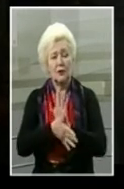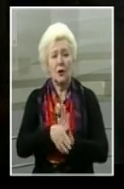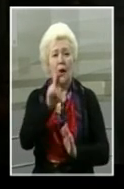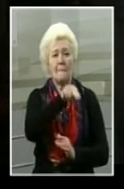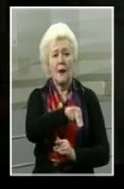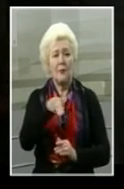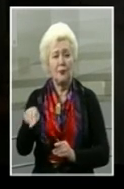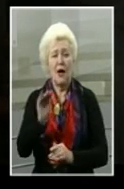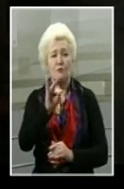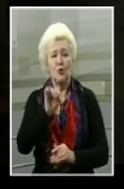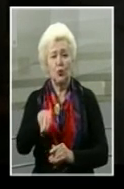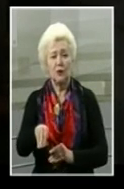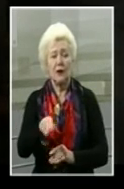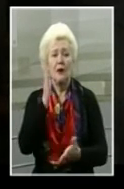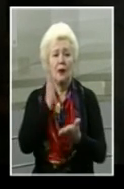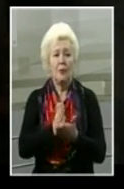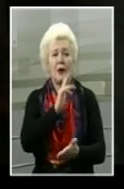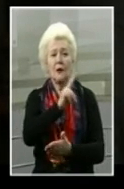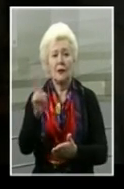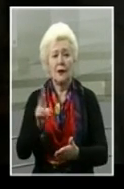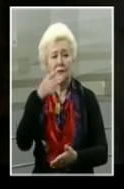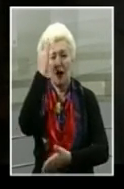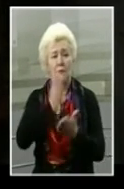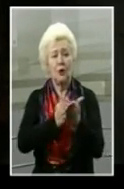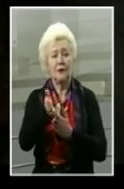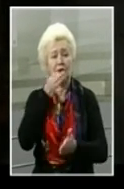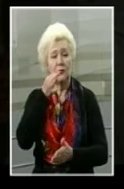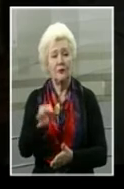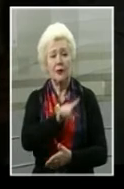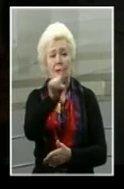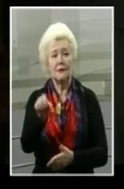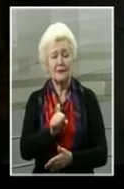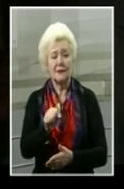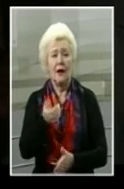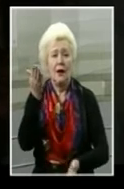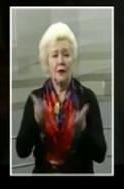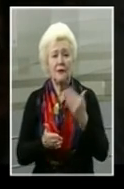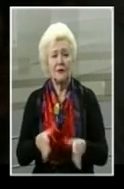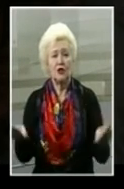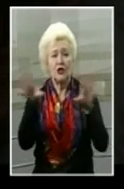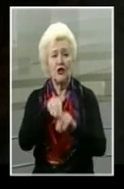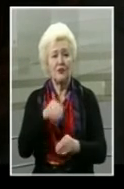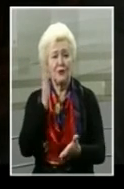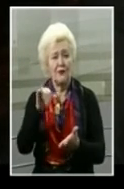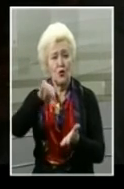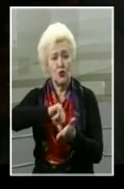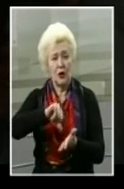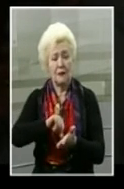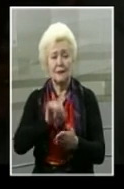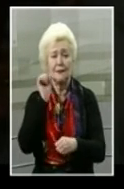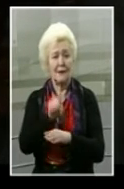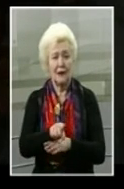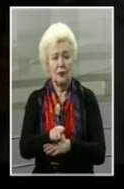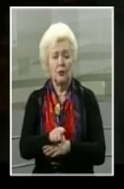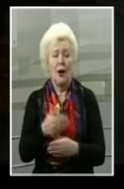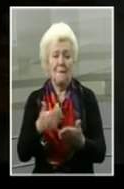і БЮТу про те, що має бути якась політична відповідальність за, якщо не співучість, якщо не замовність,